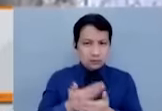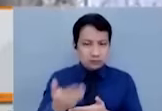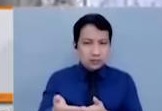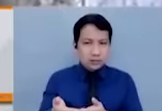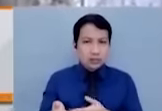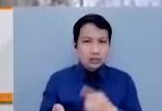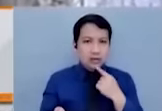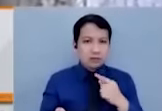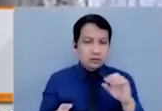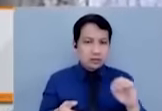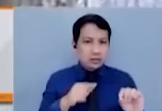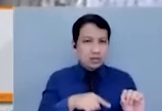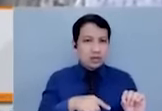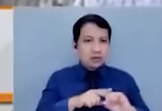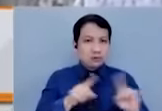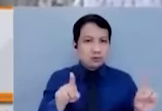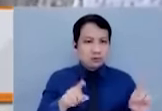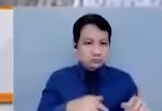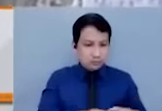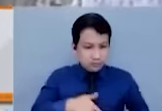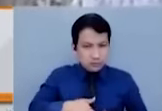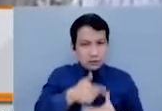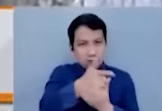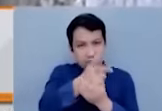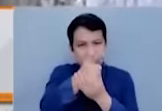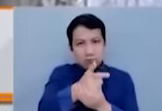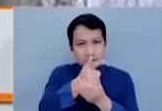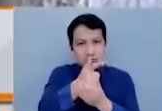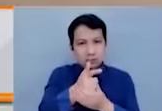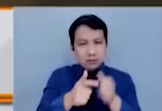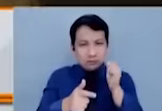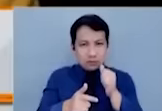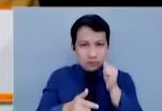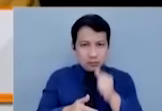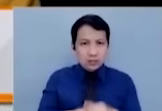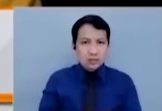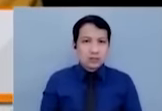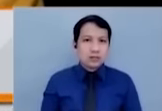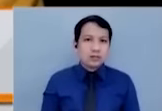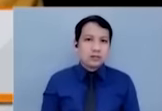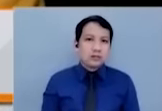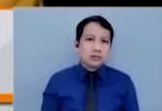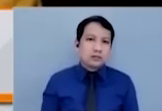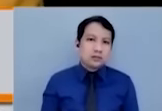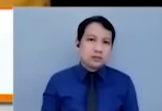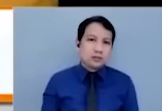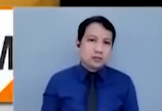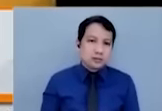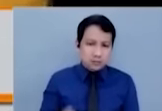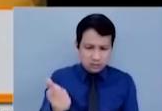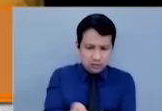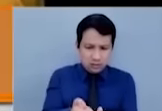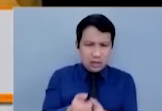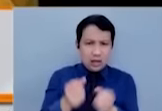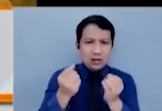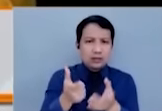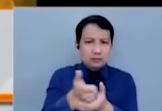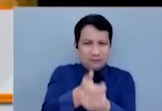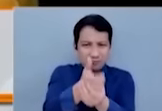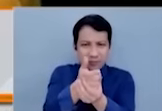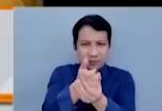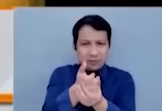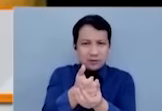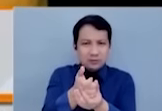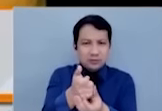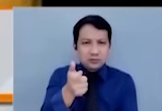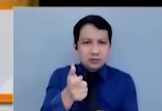mga suspect sa kabiglang pinagbabaril ang babae. Ang dami daw eh, naubos daw isang magasin. Hindi nga masabing 5 na araw ang tama dito